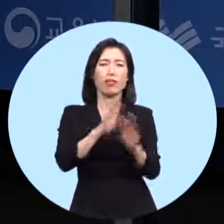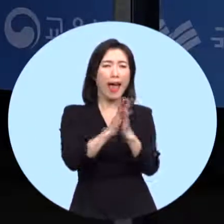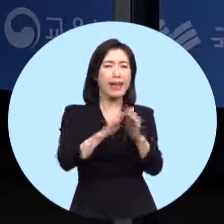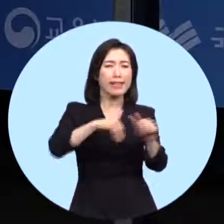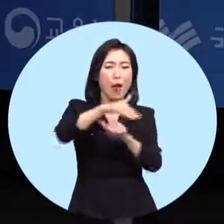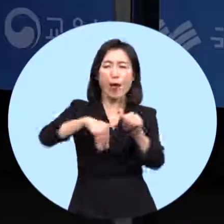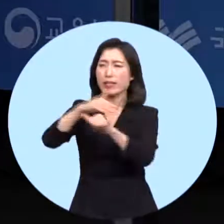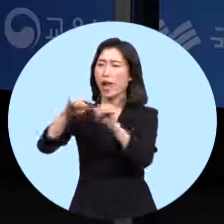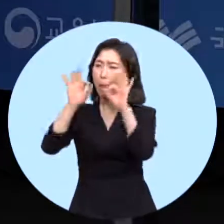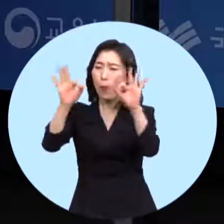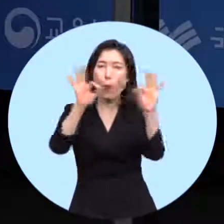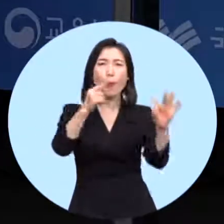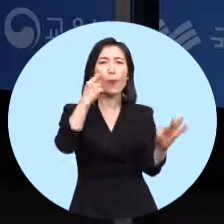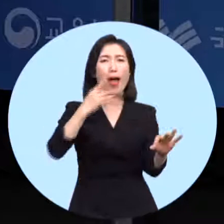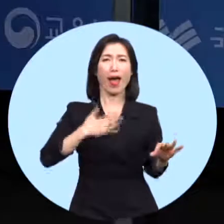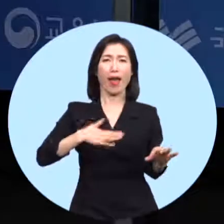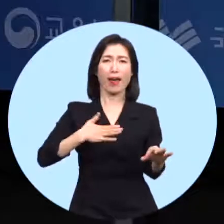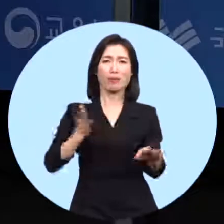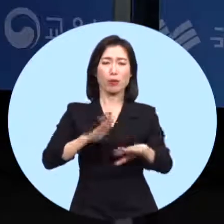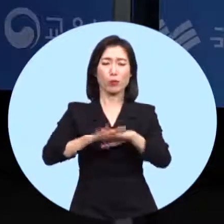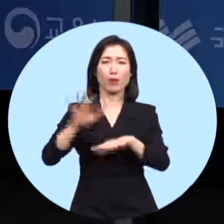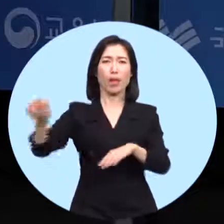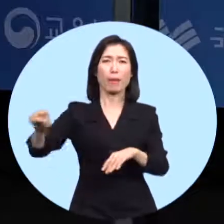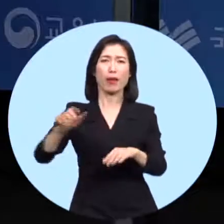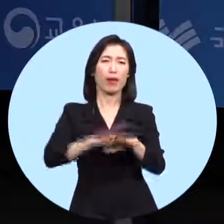그런 형국이 되었다고 저는 생각을 합니다.